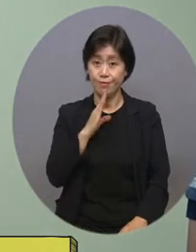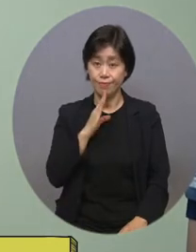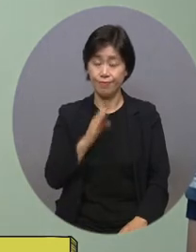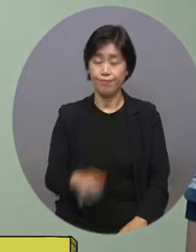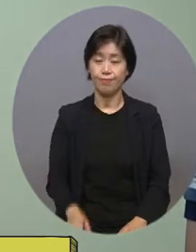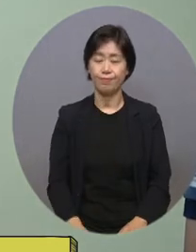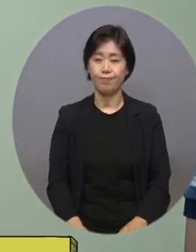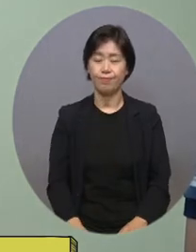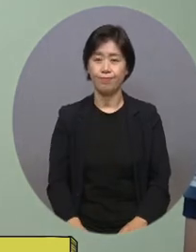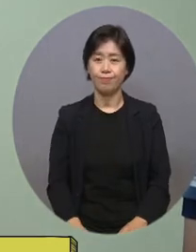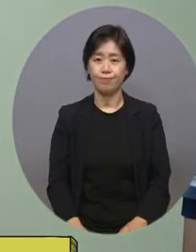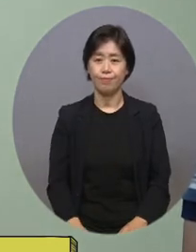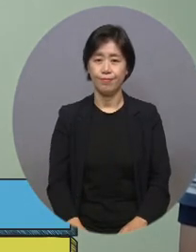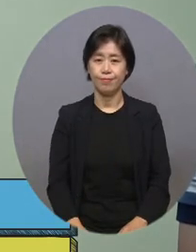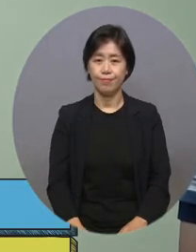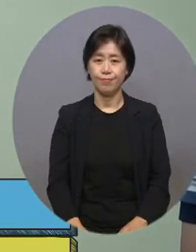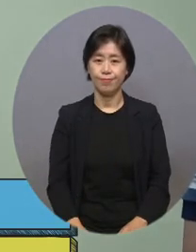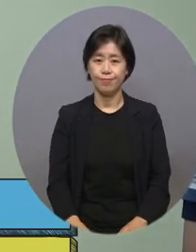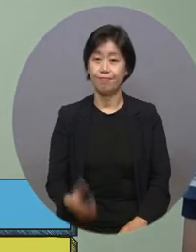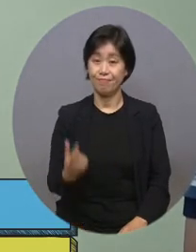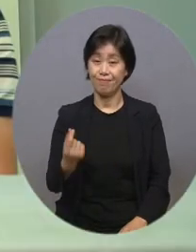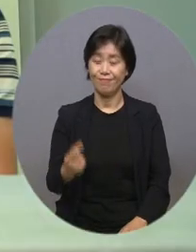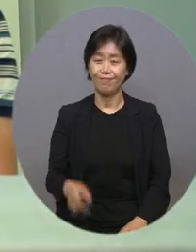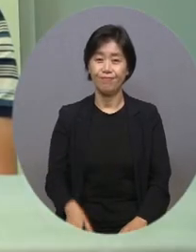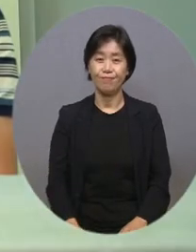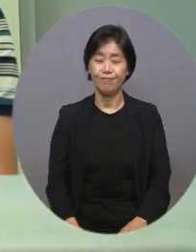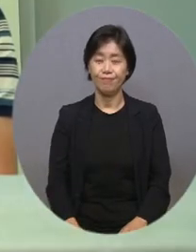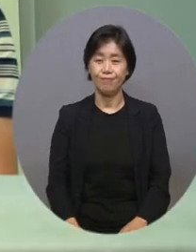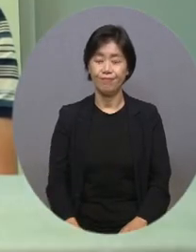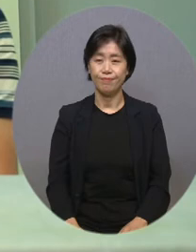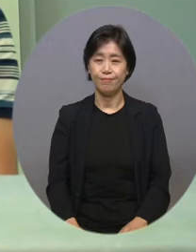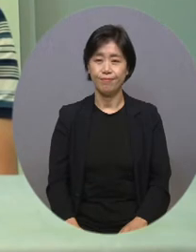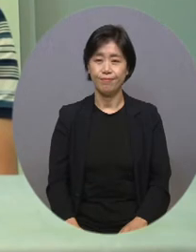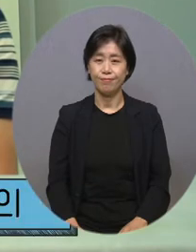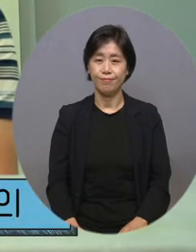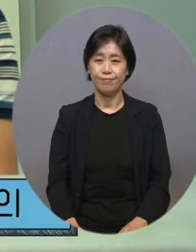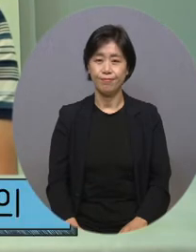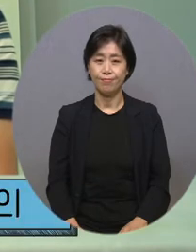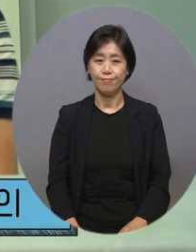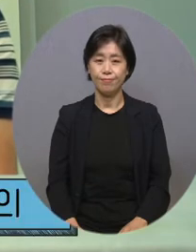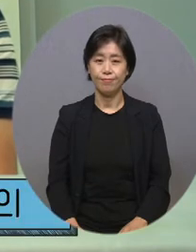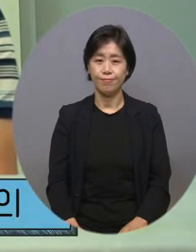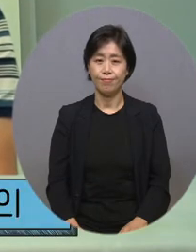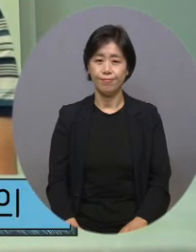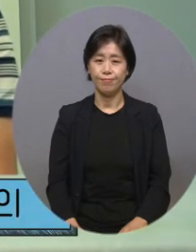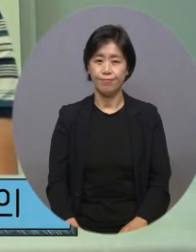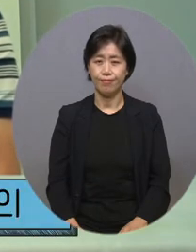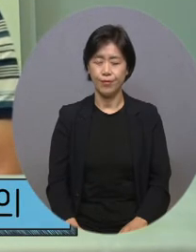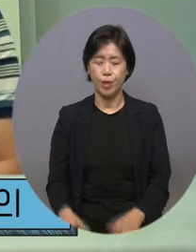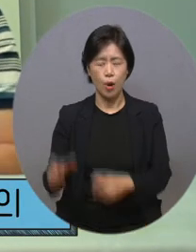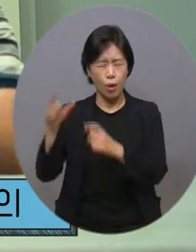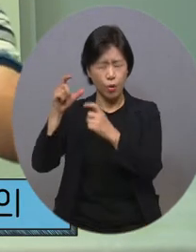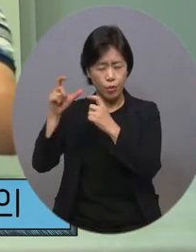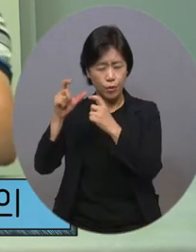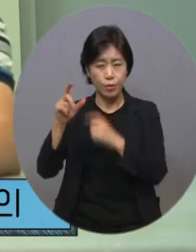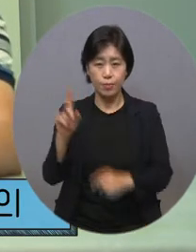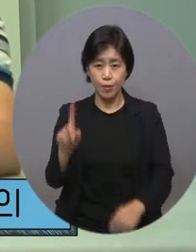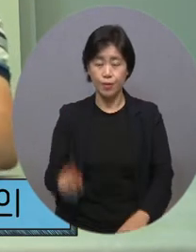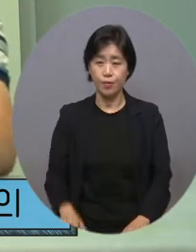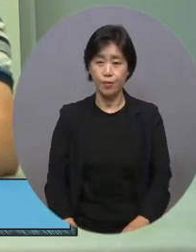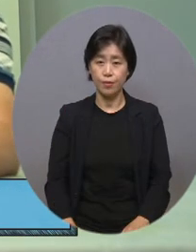좋은 예. 이점이 될 수도 있을 것 같아요. 그렇죠? 예, 그렇습니다. 예. 그래서 사실 고민이 많이 되는 부분은 우리